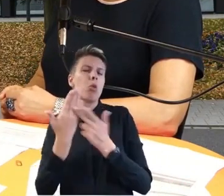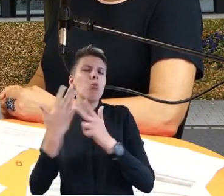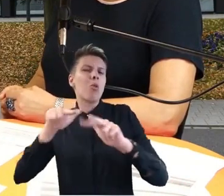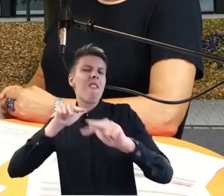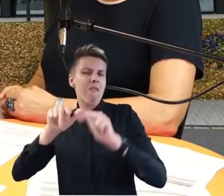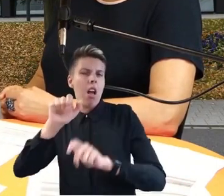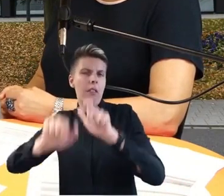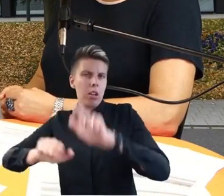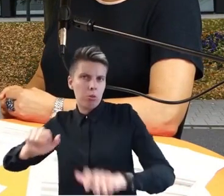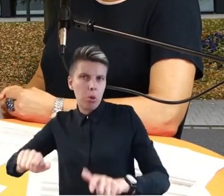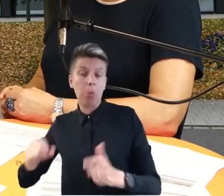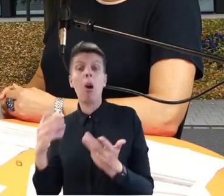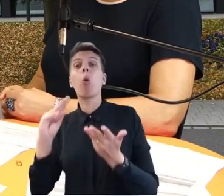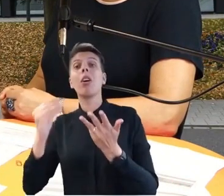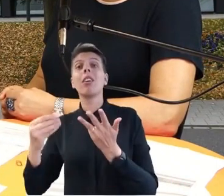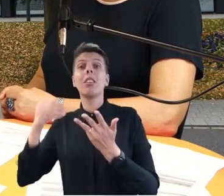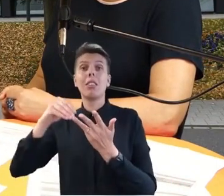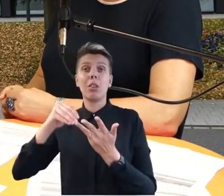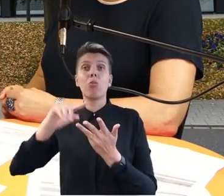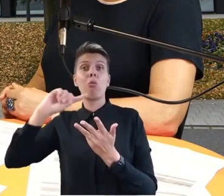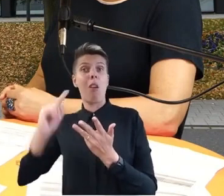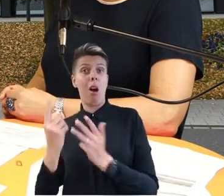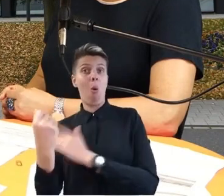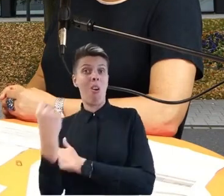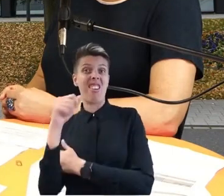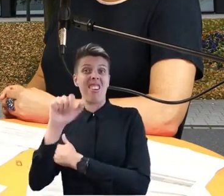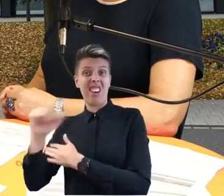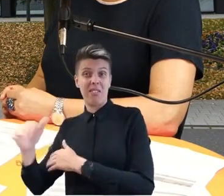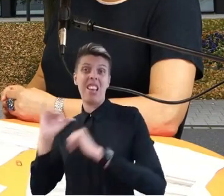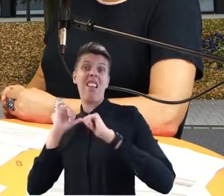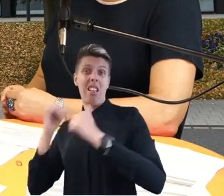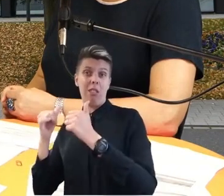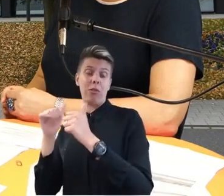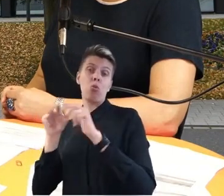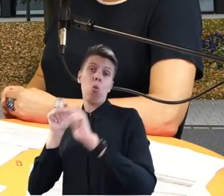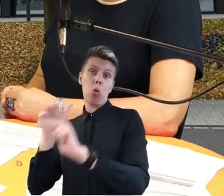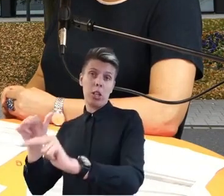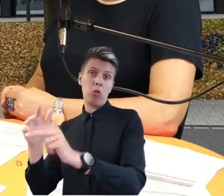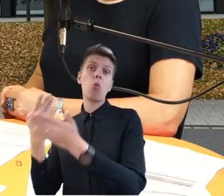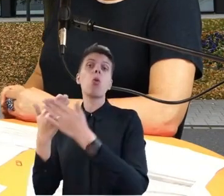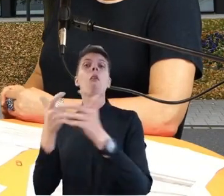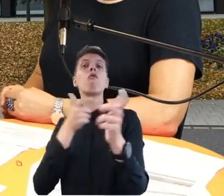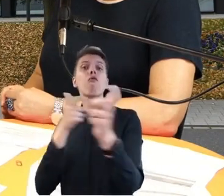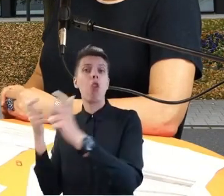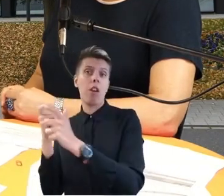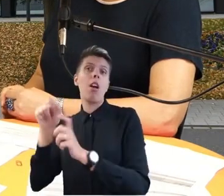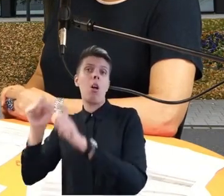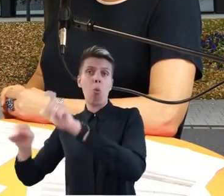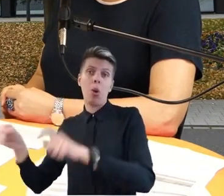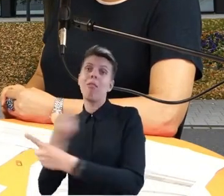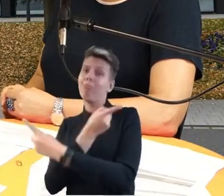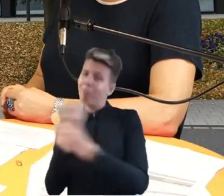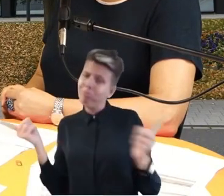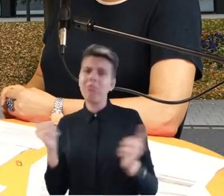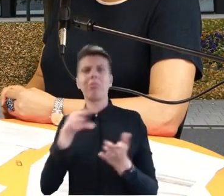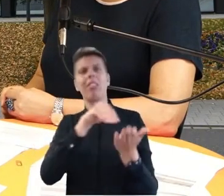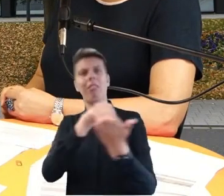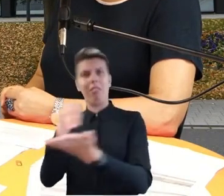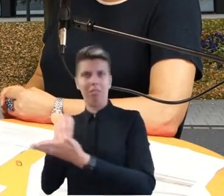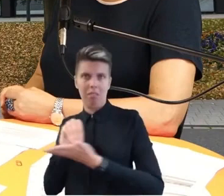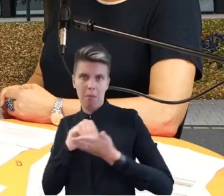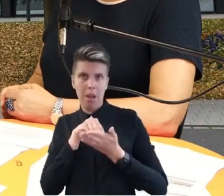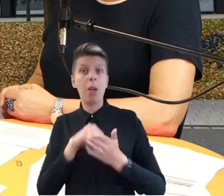bis hin natürlich auch zu den kräften der hilfsorganisation und der feuerwehren gehen da eben einen vernetzten ansatz